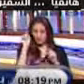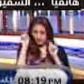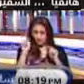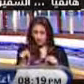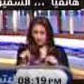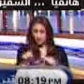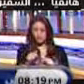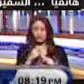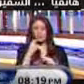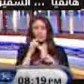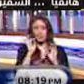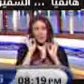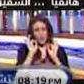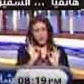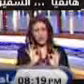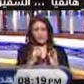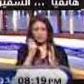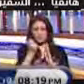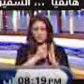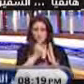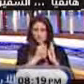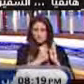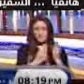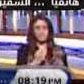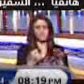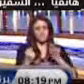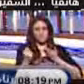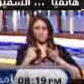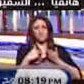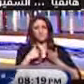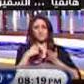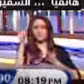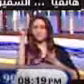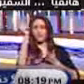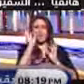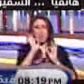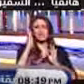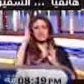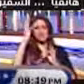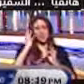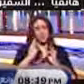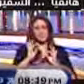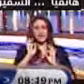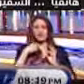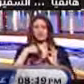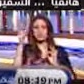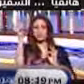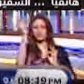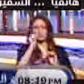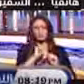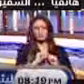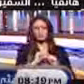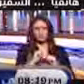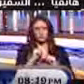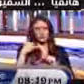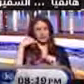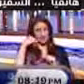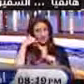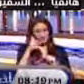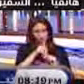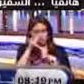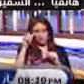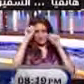أن يوثقوا ذلك، أن يكتبوا لنا، أن يرسلوا لنا ذلك، لأنه طب يرسلوه على فين يا سيد سفير؟ يعني هل في رقم تليفون